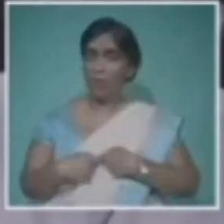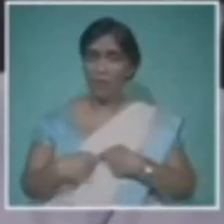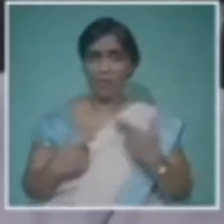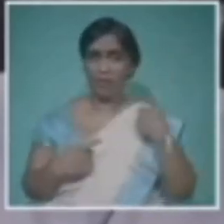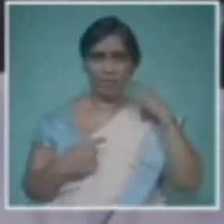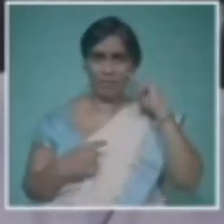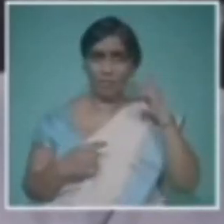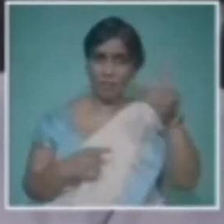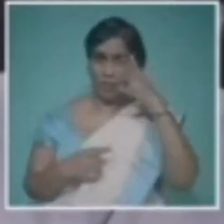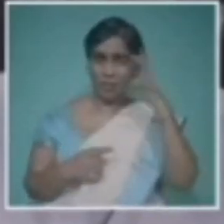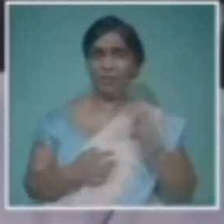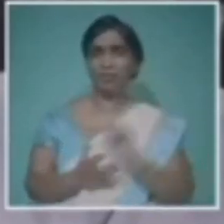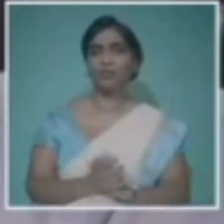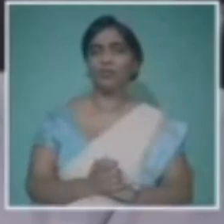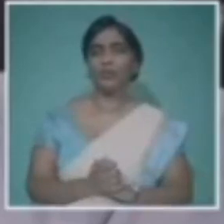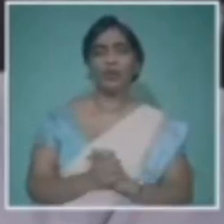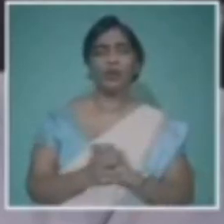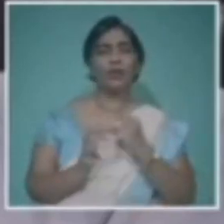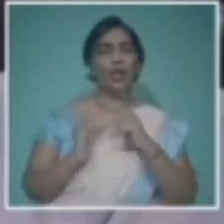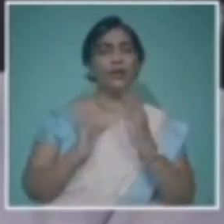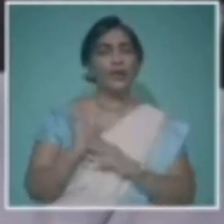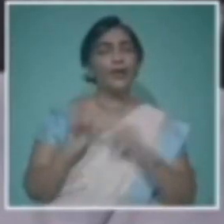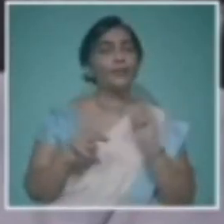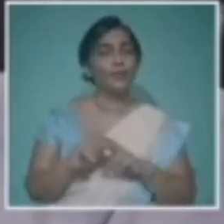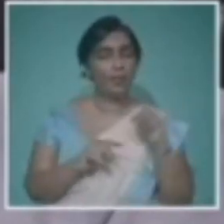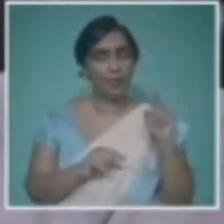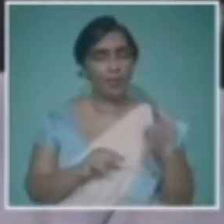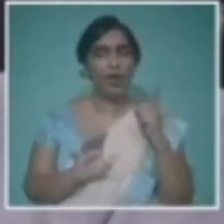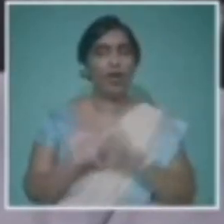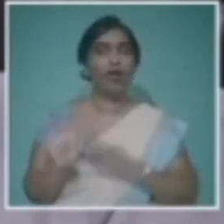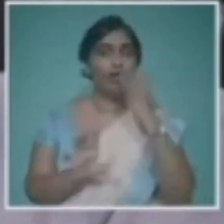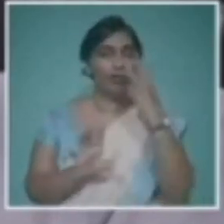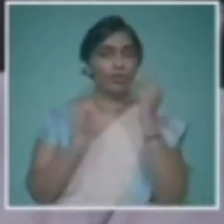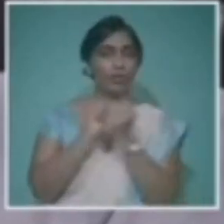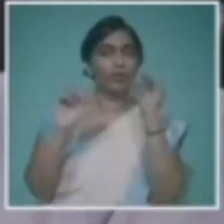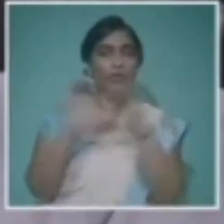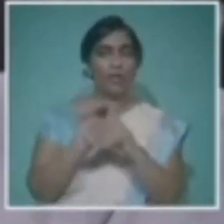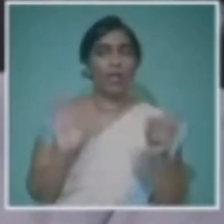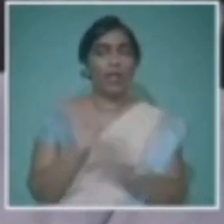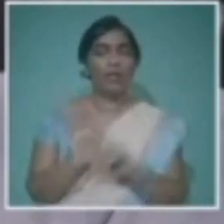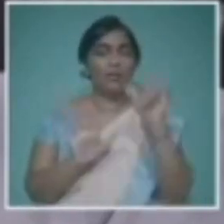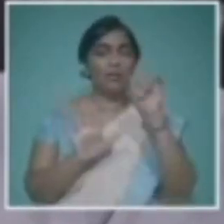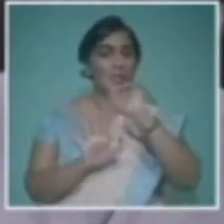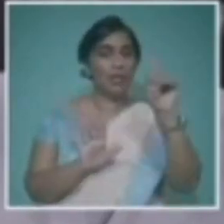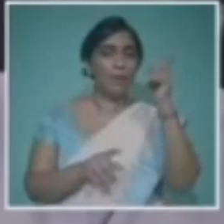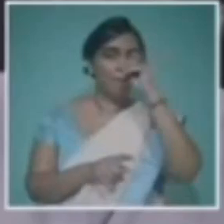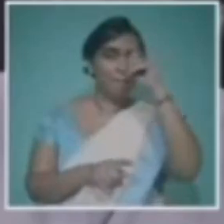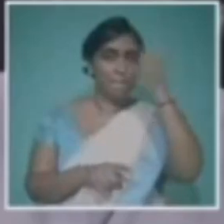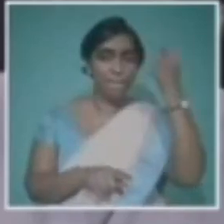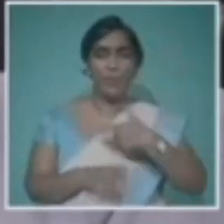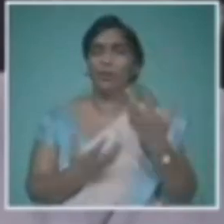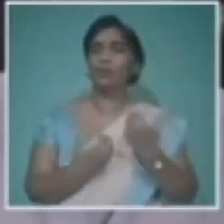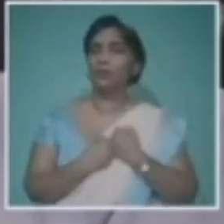මතක තියාගන්න ඕනේ දැන් නැත්තම් ජාත්‍යන්තර මූල්‍ය අරමුදලේ අවුරුදු 3ක් වැඩ කරාම ලක්ෂ 10ක පෙන්ෂන් එකක් හම්බ වෙනවා